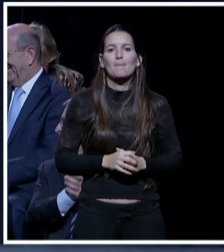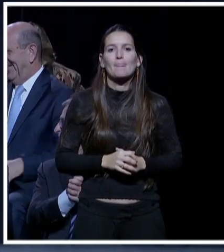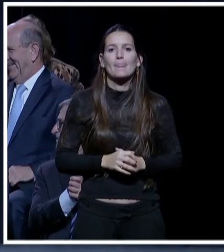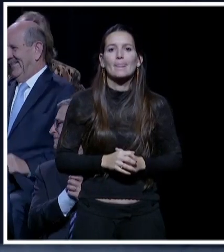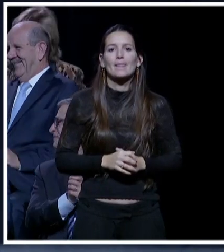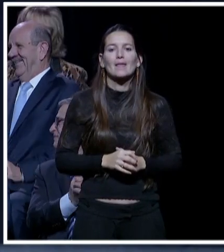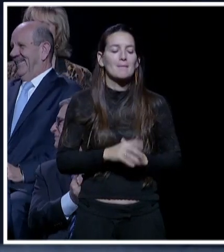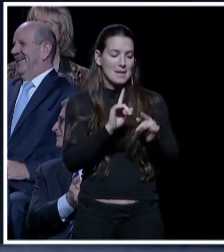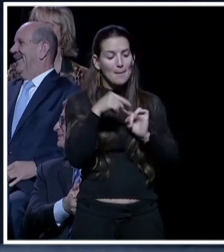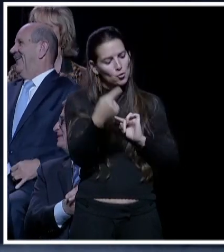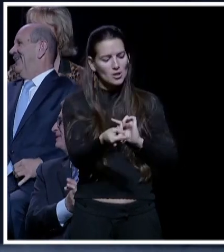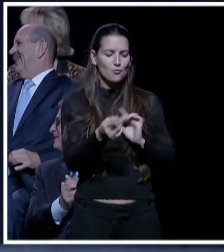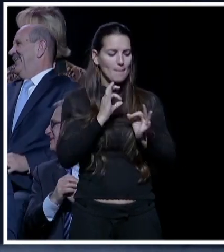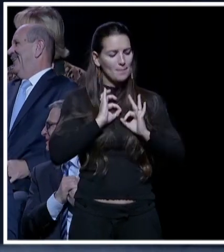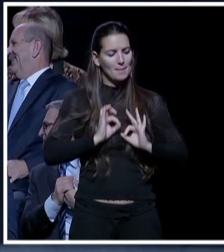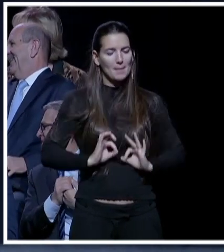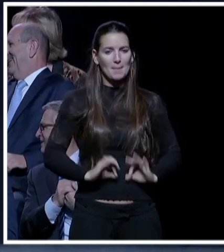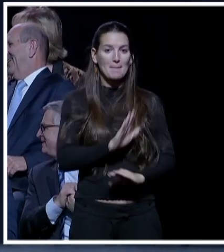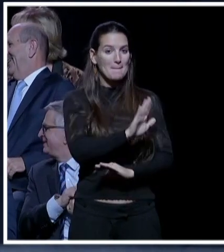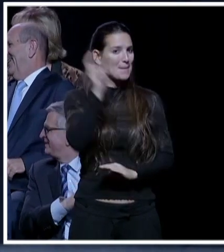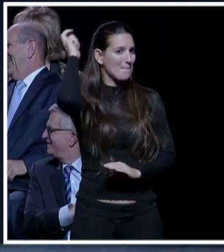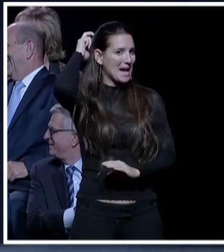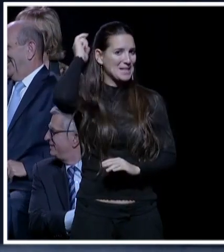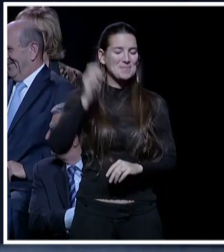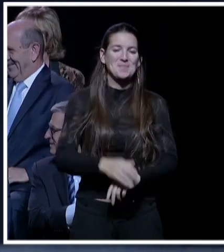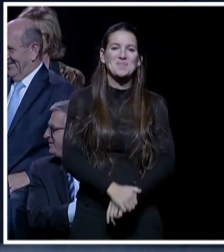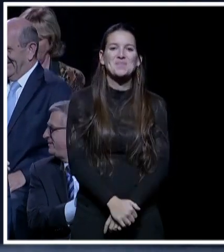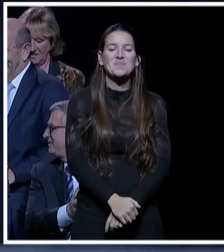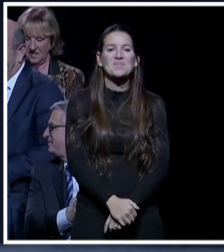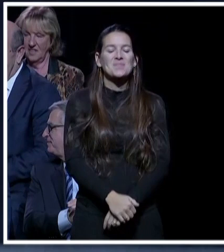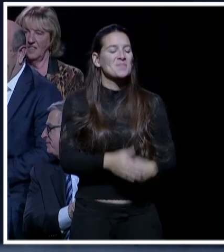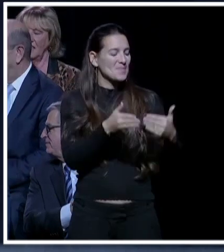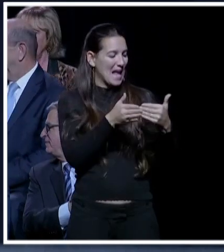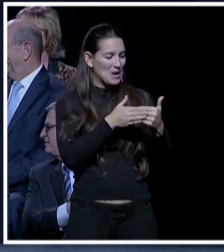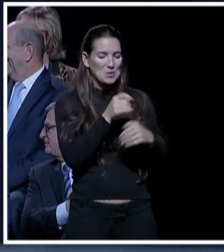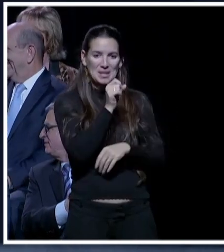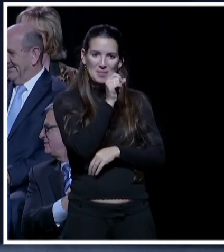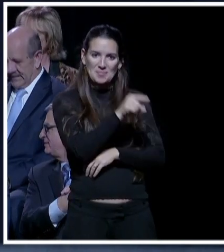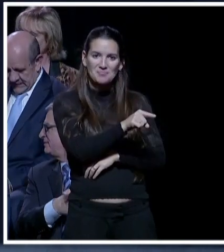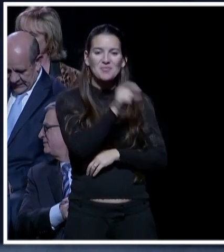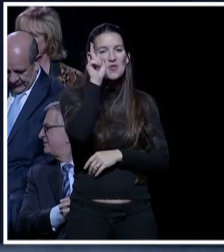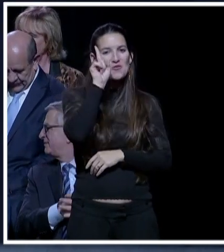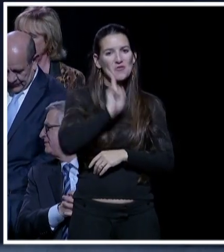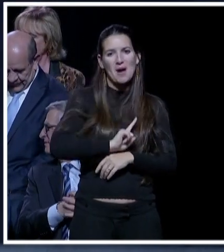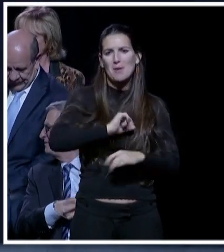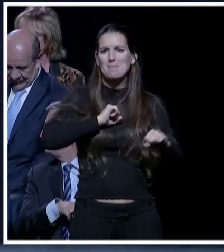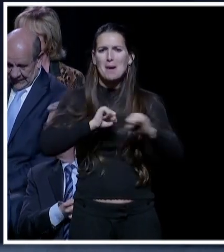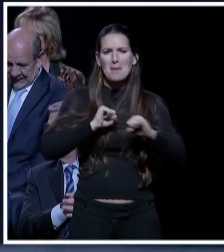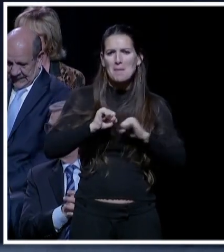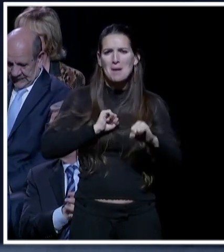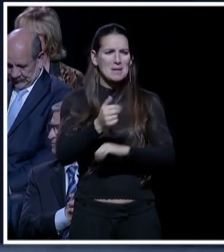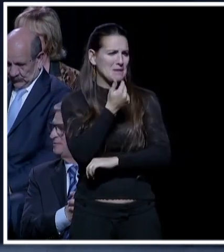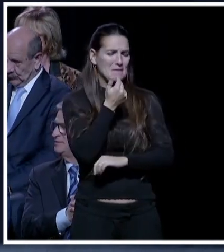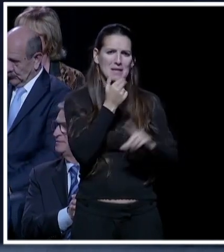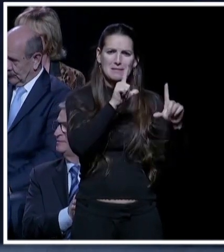La prochaine fois en tenue, Emmanuel. À côté d'Emmanuel, elle est dynamique, elle est efficace, elle fait un